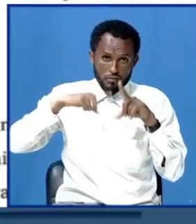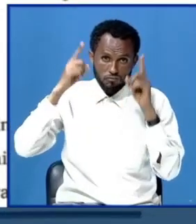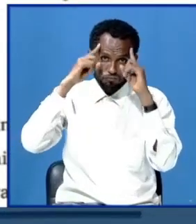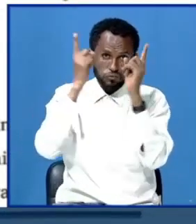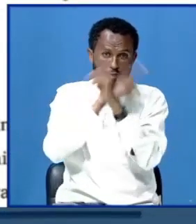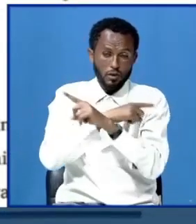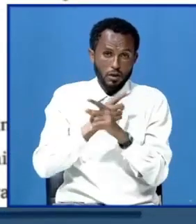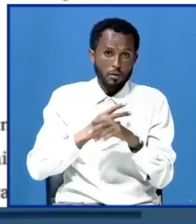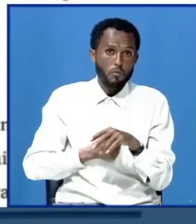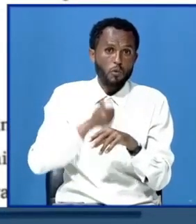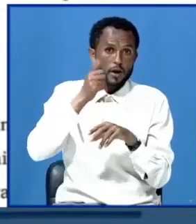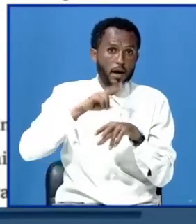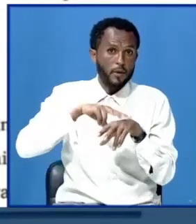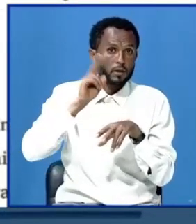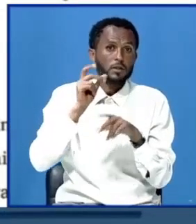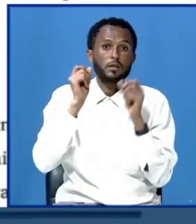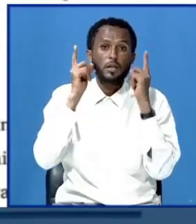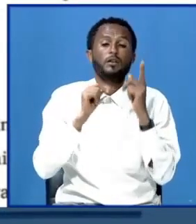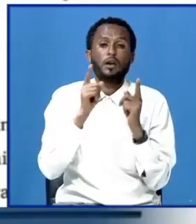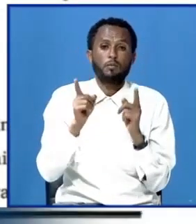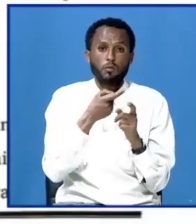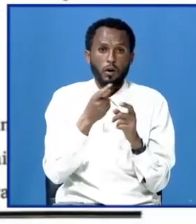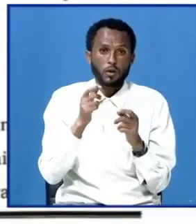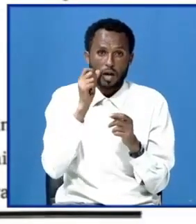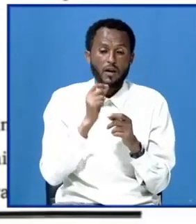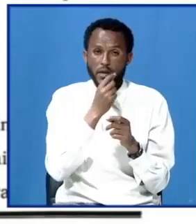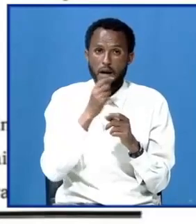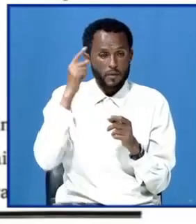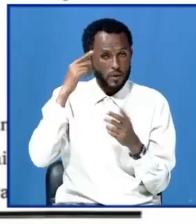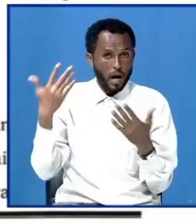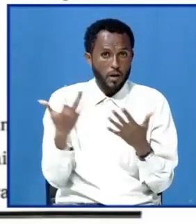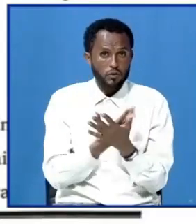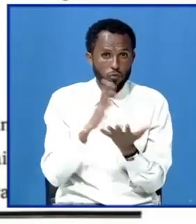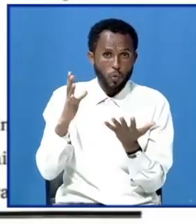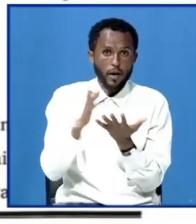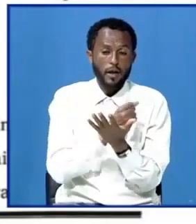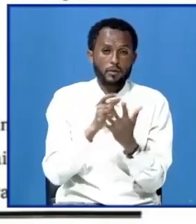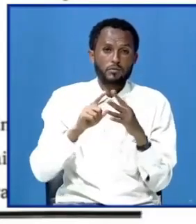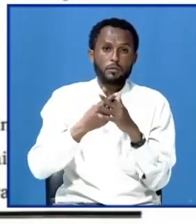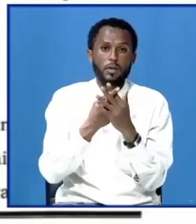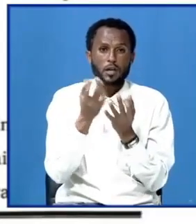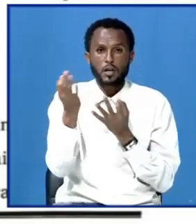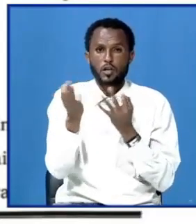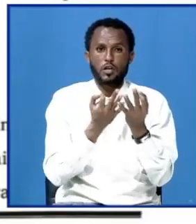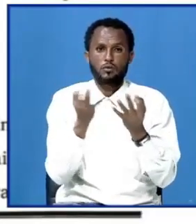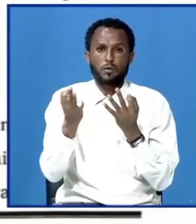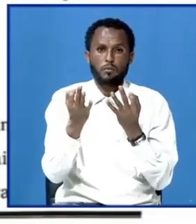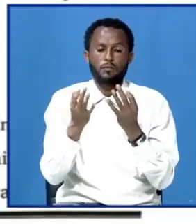ኩናት ብግልጺ ዘይተረድአን ብምዃኑ ጉጅለ ፋሽስት ኣብይ ኣሕመድ ሓድሽ ወራር ከም ዝጀመረ ሓቢሮም።